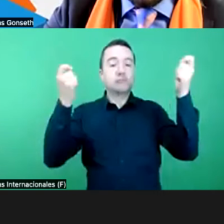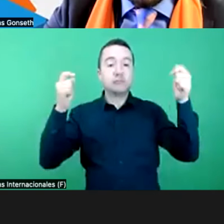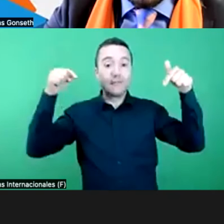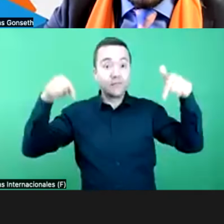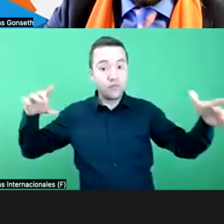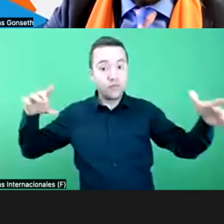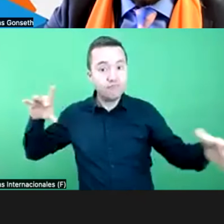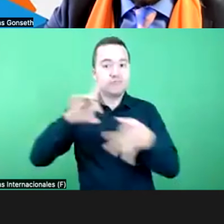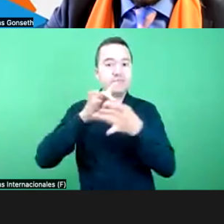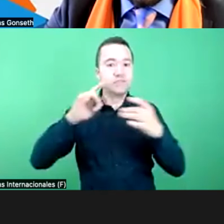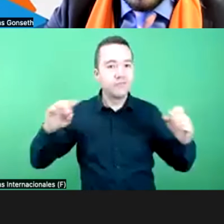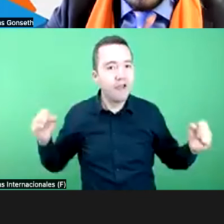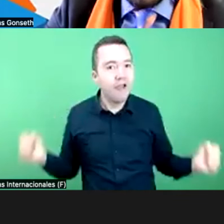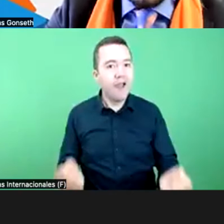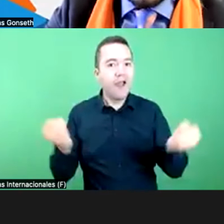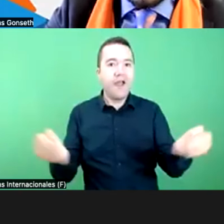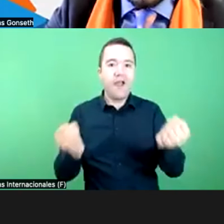activité aujourd'hui.